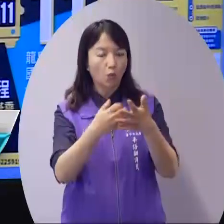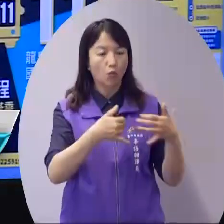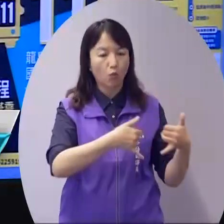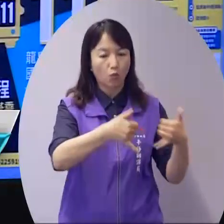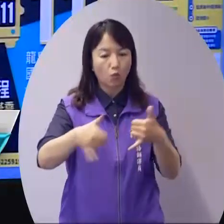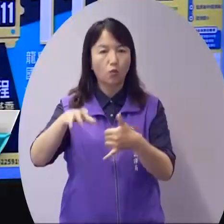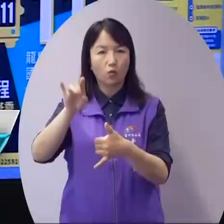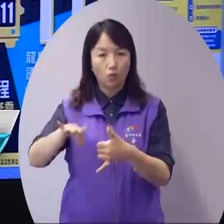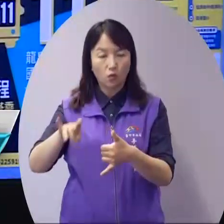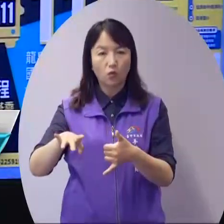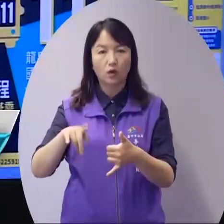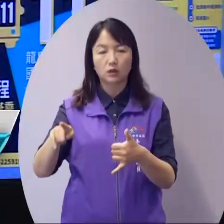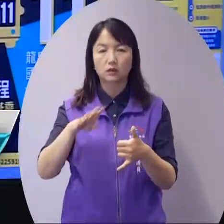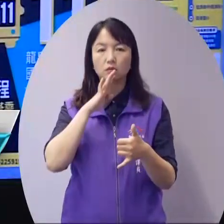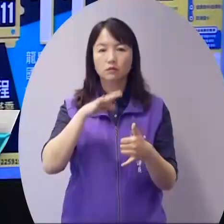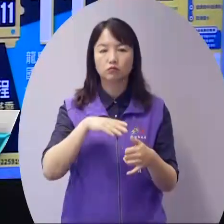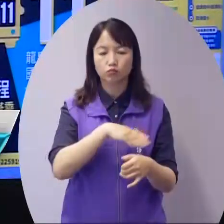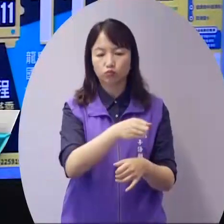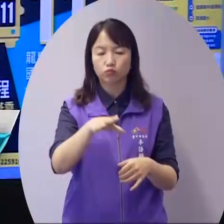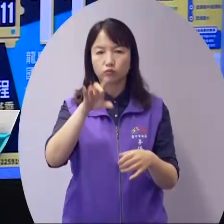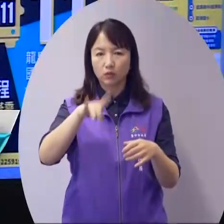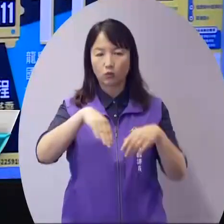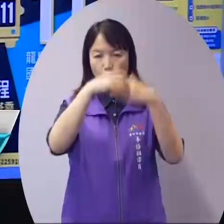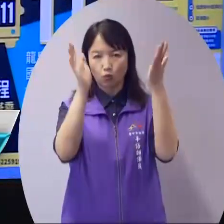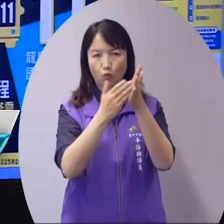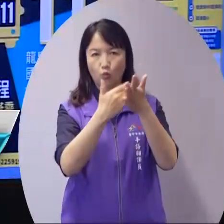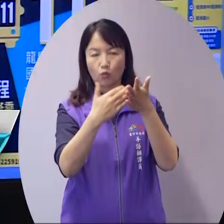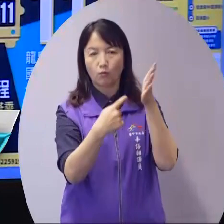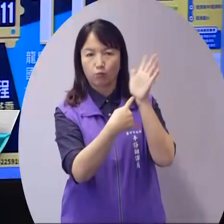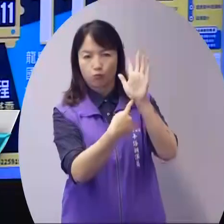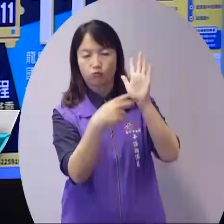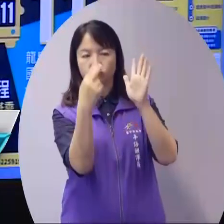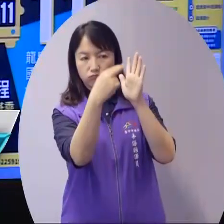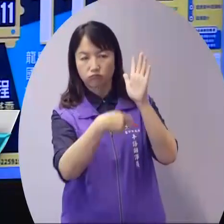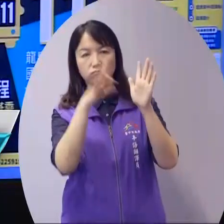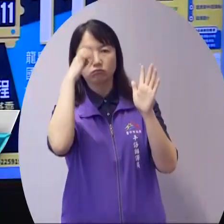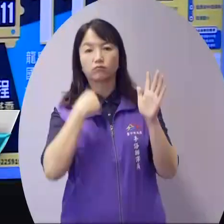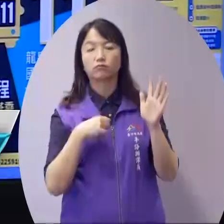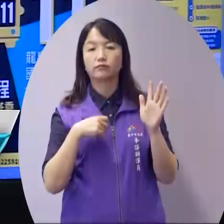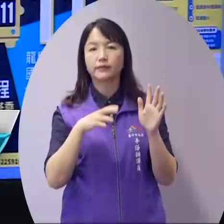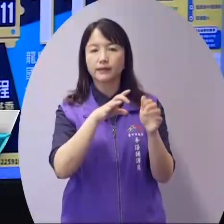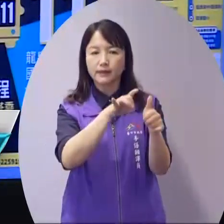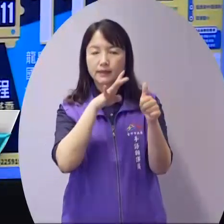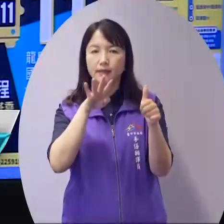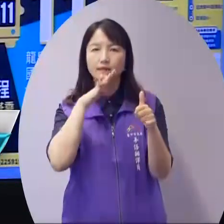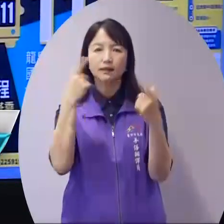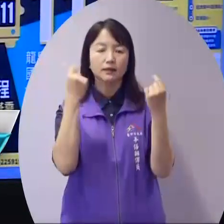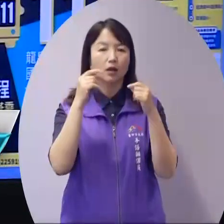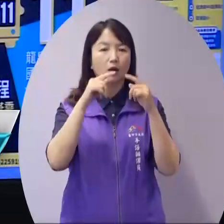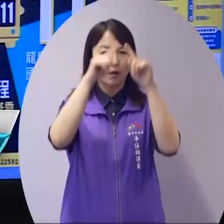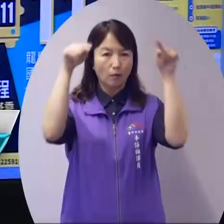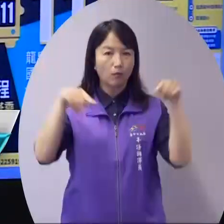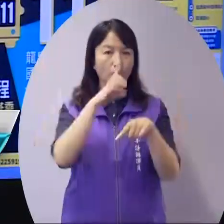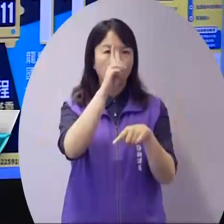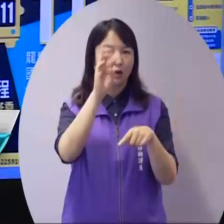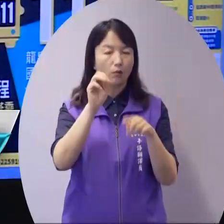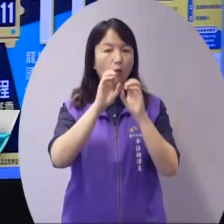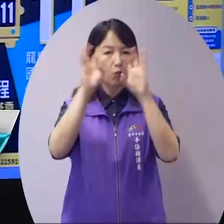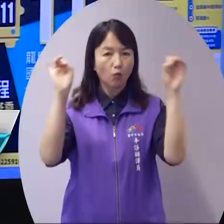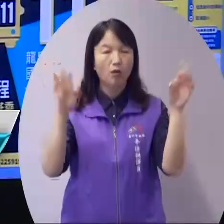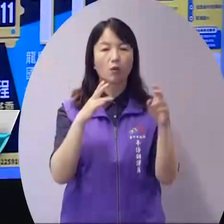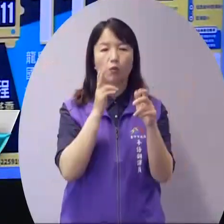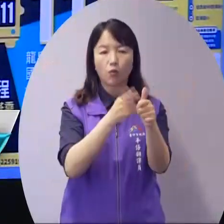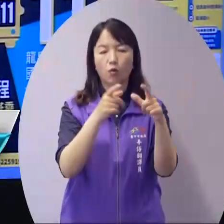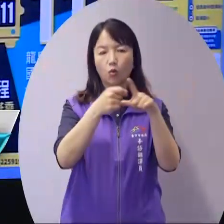些这个走向，都会在这个图像里面去表示。那也会透过这些相关的宣传单 到透过各区公